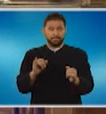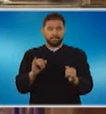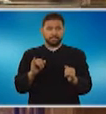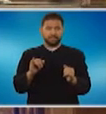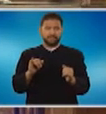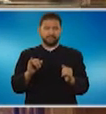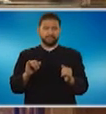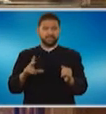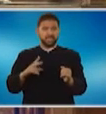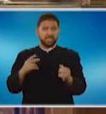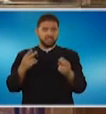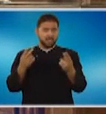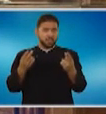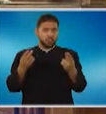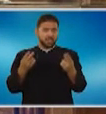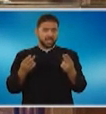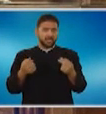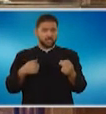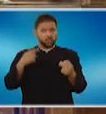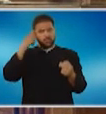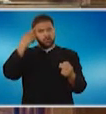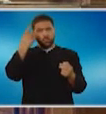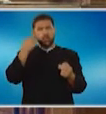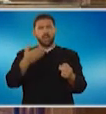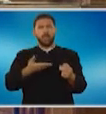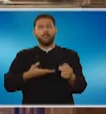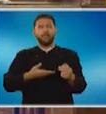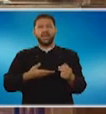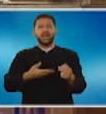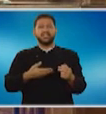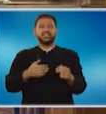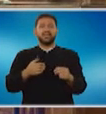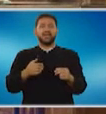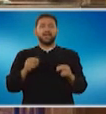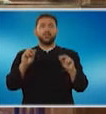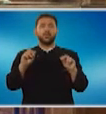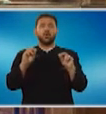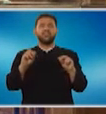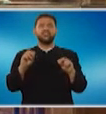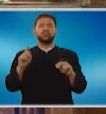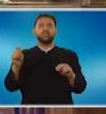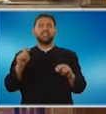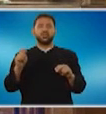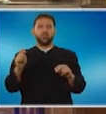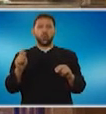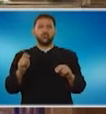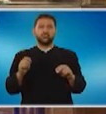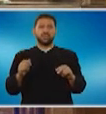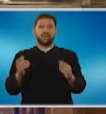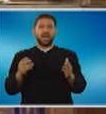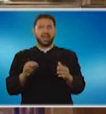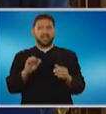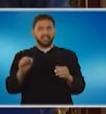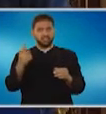deosebit părinte, profesor de teologie, titlul cărții sale, Fundamentele liturgice ale Sfintei